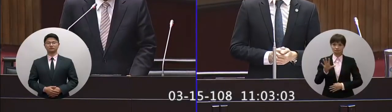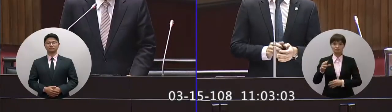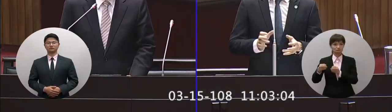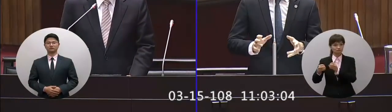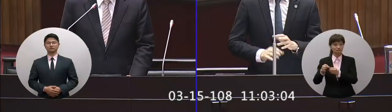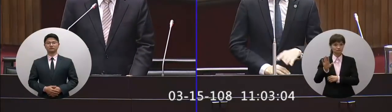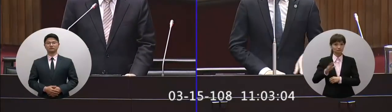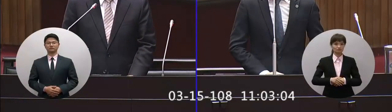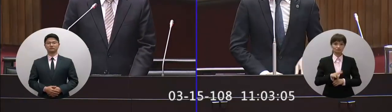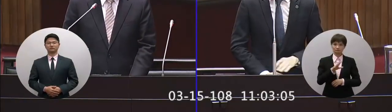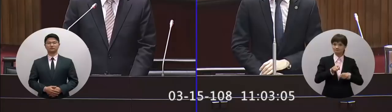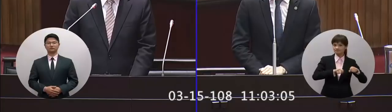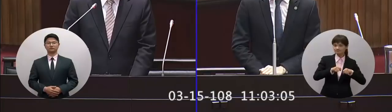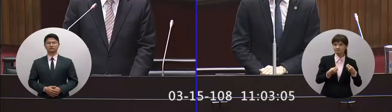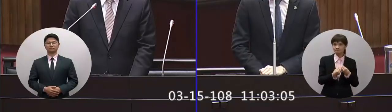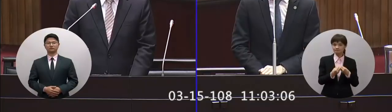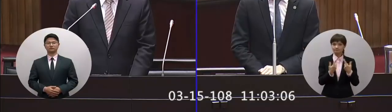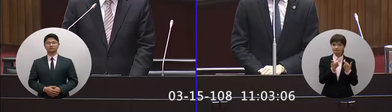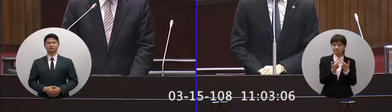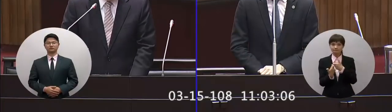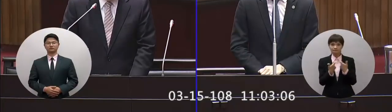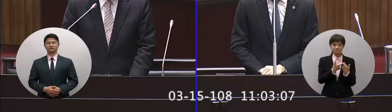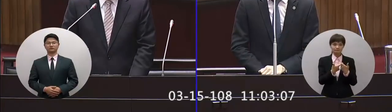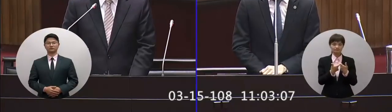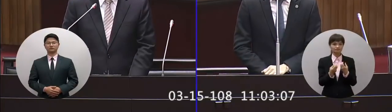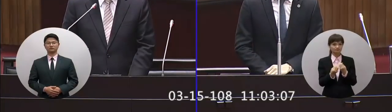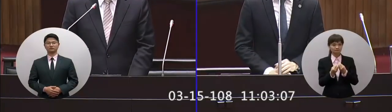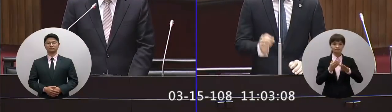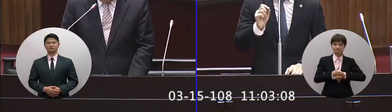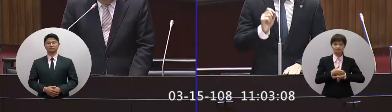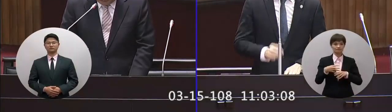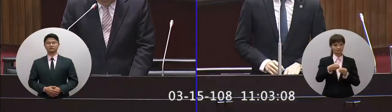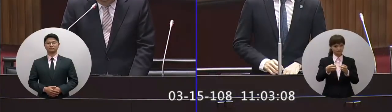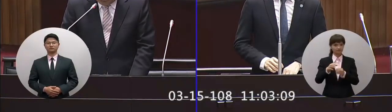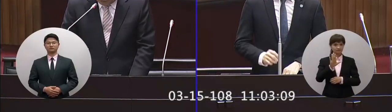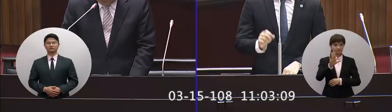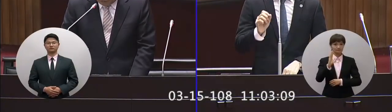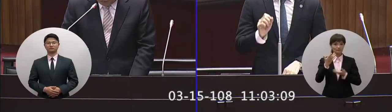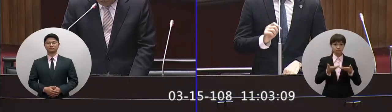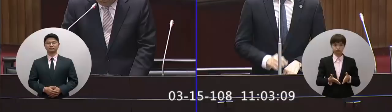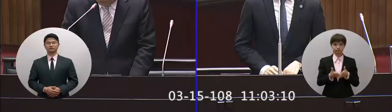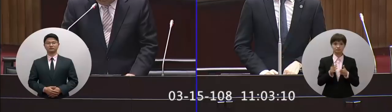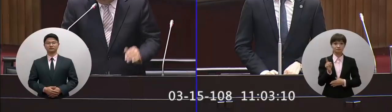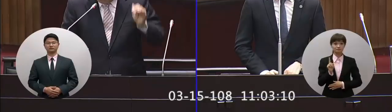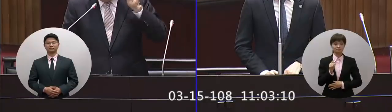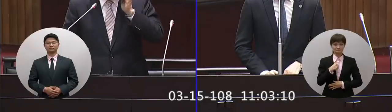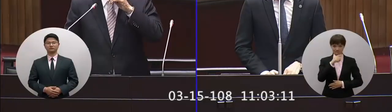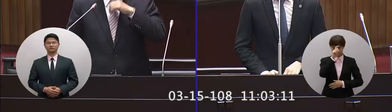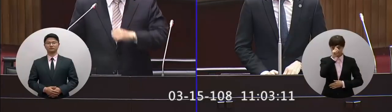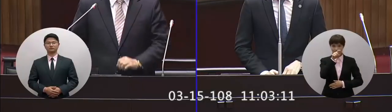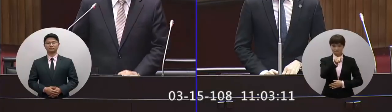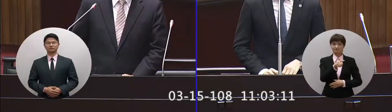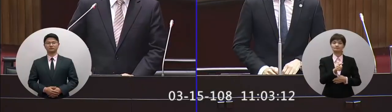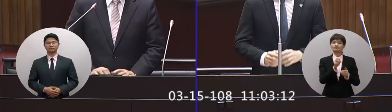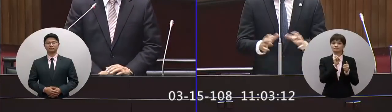论啦吼。啊，规个策略上要安怎会当好啊来通过嘛，拢有这个伫讨论。但上重要的吼，直接也是要甲院长肯定